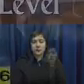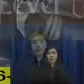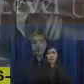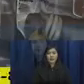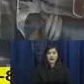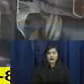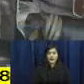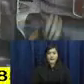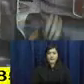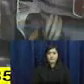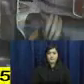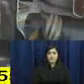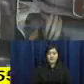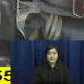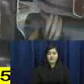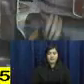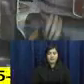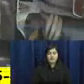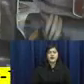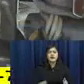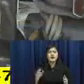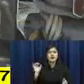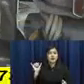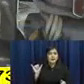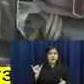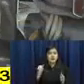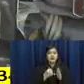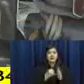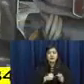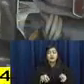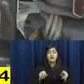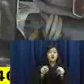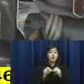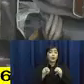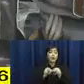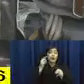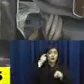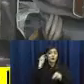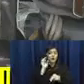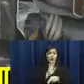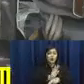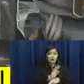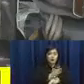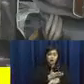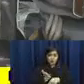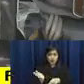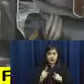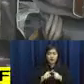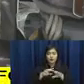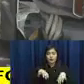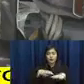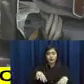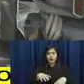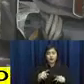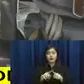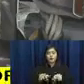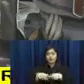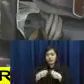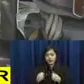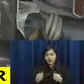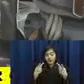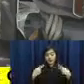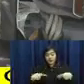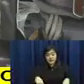trabaho, given yan eh, normal na dapat ang isang tatay ay magtrabaho para sa kanyang pamilya upang matustusan ang